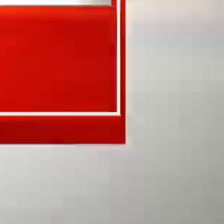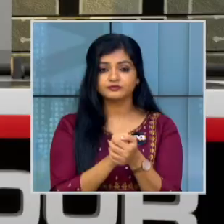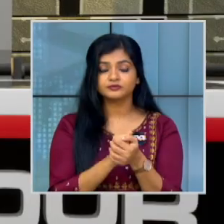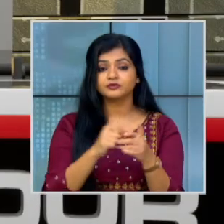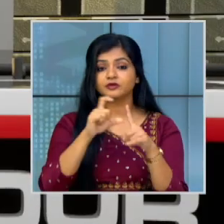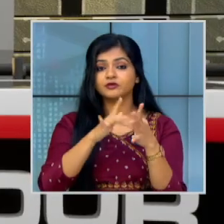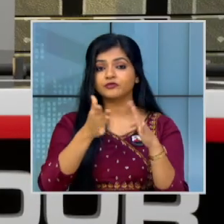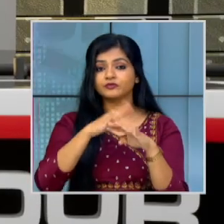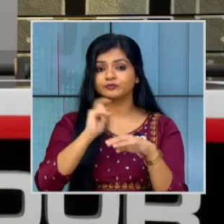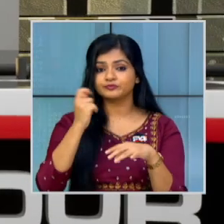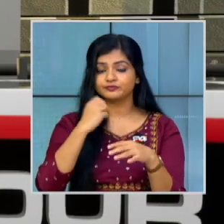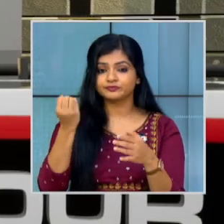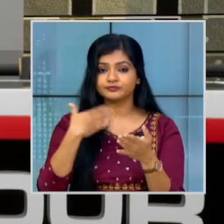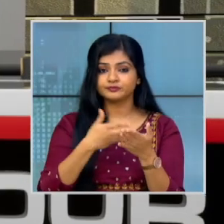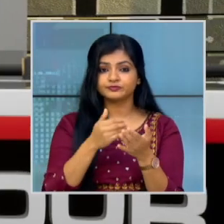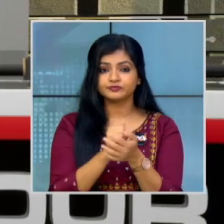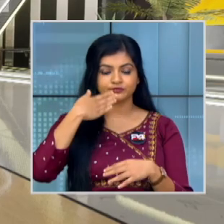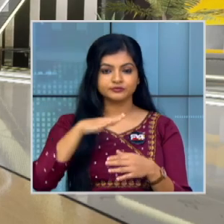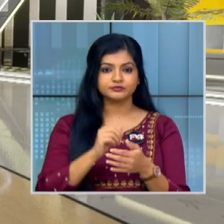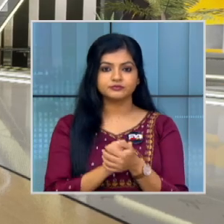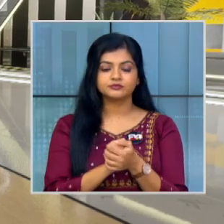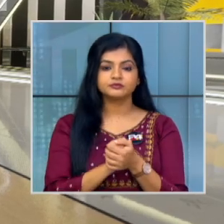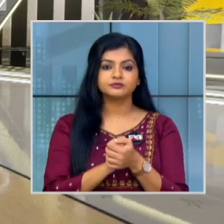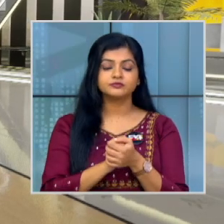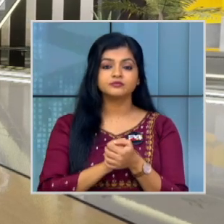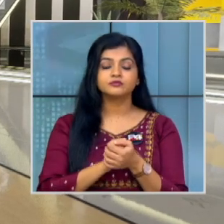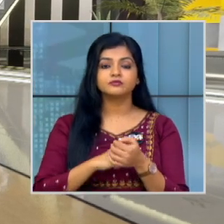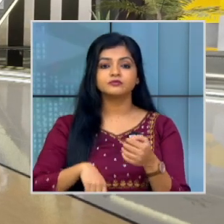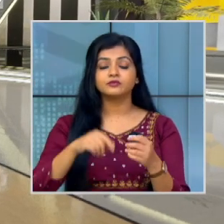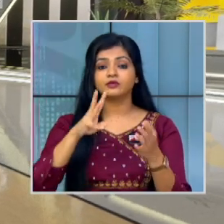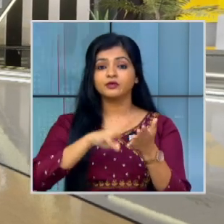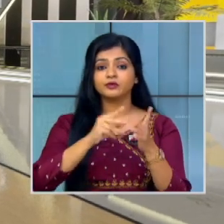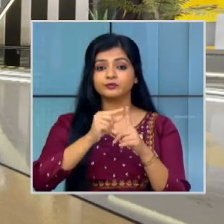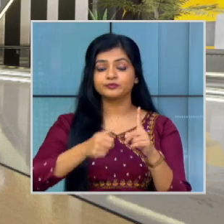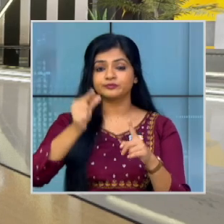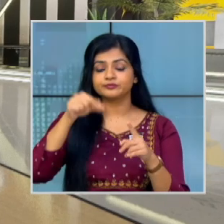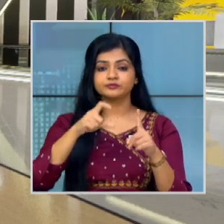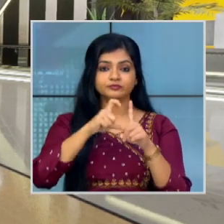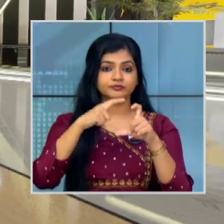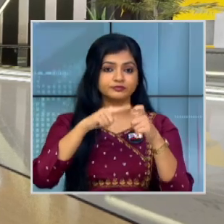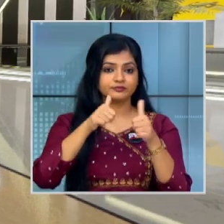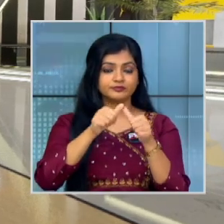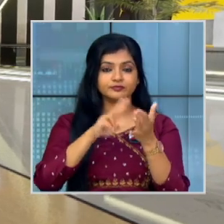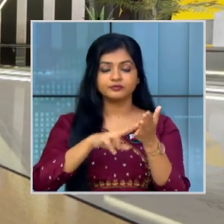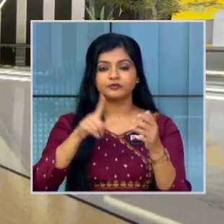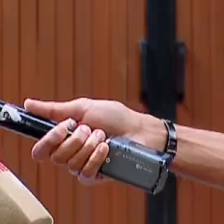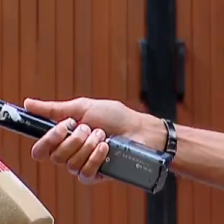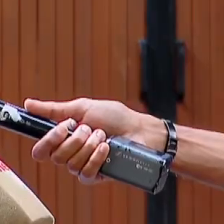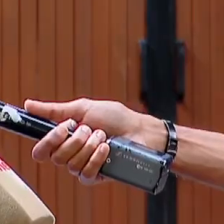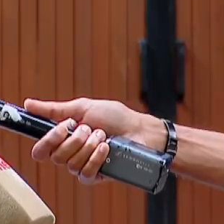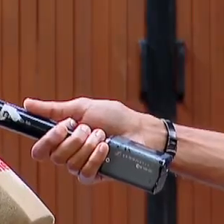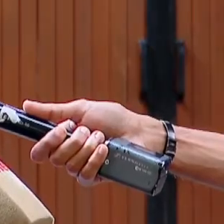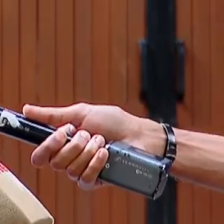വിനീത വിജിയാണ് വാർത്തയുടെ വിശദാംശങ്ങൾ നൽകിയത്. കുര്യാക്കോസ് MP മാധ്യമങ്ങളെ കാണുകയാണ് തത്സമയ സംപ്രേഷണത്തിലേക്ക്. മുന്നാകെ ഈ